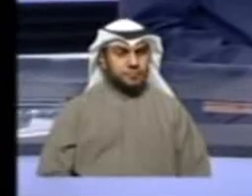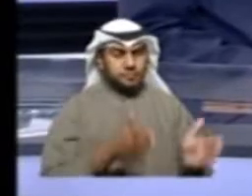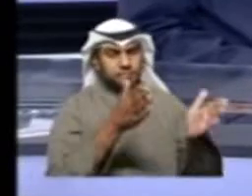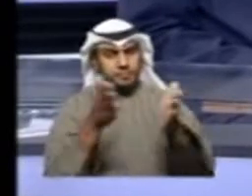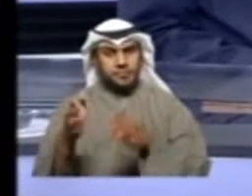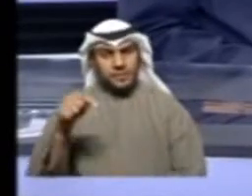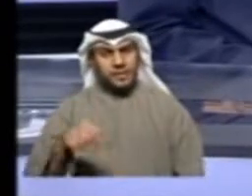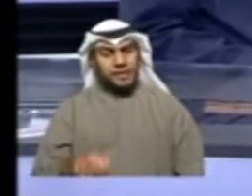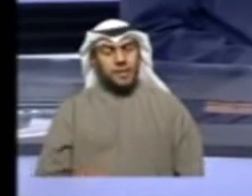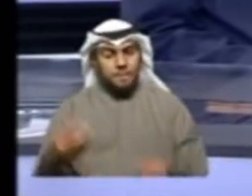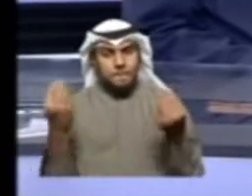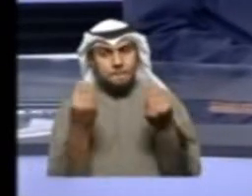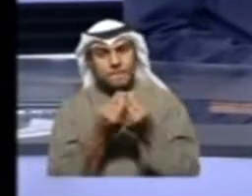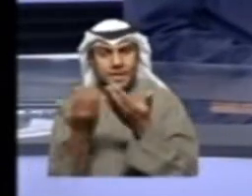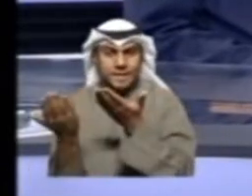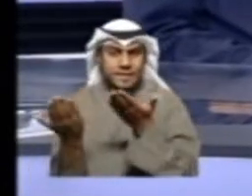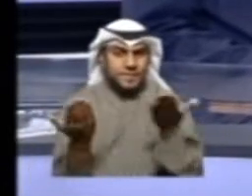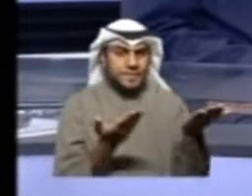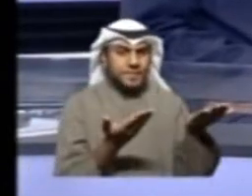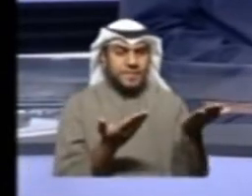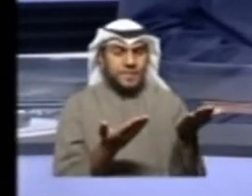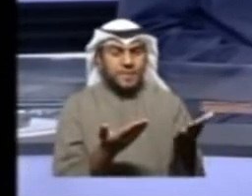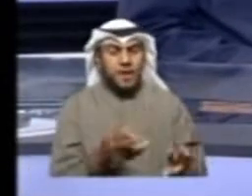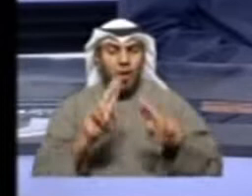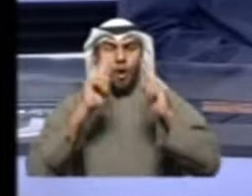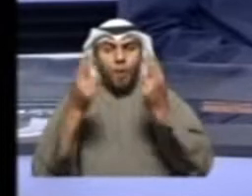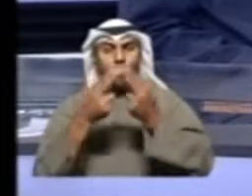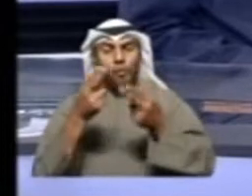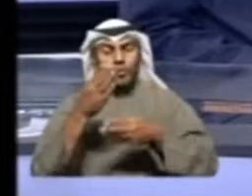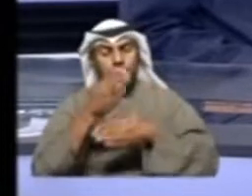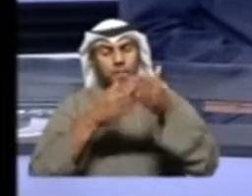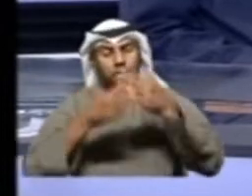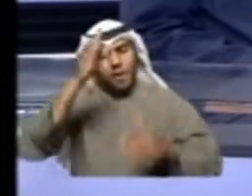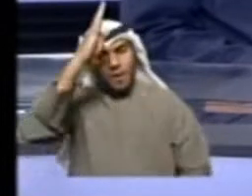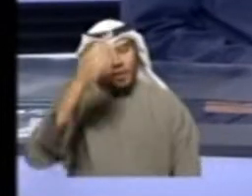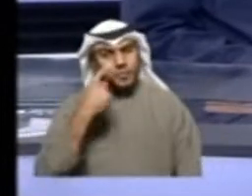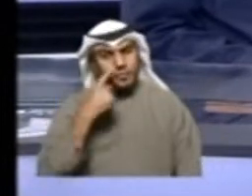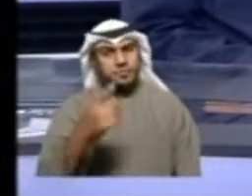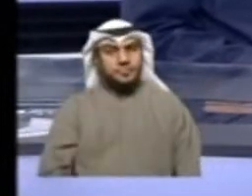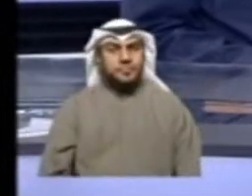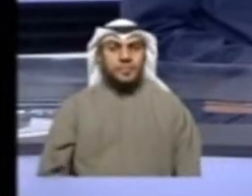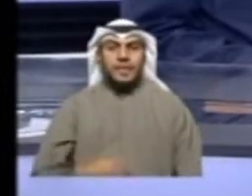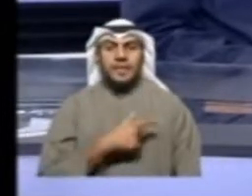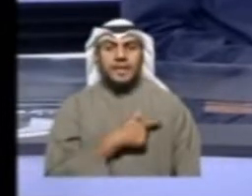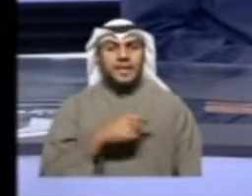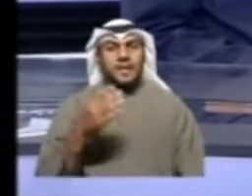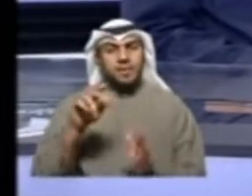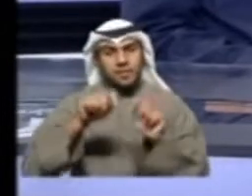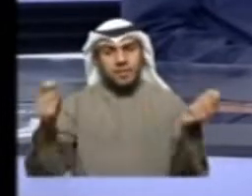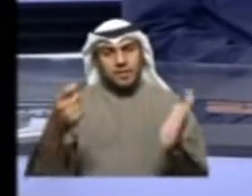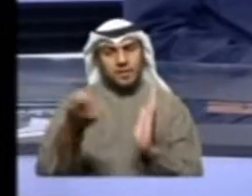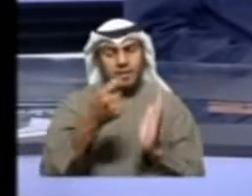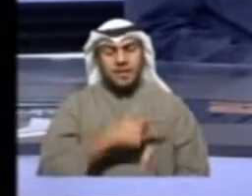أيها السادة، للمزيد حول مؤتمر إعادة إعمار العراق يسعدنا أن يكون معنا في الأستوديو الإعلامي والكاتب الصحفي نجم